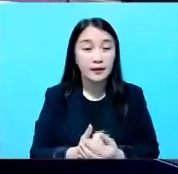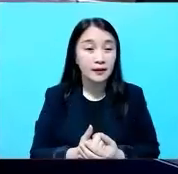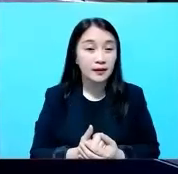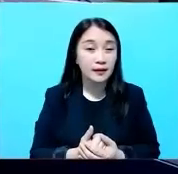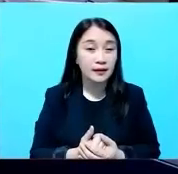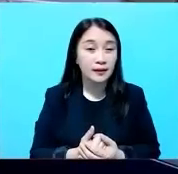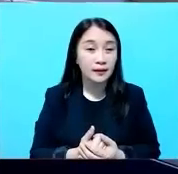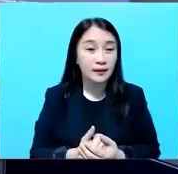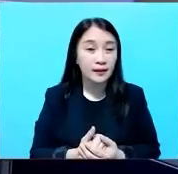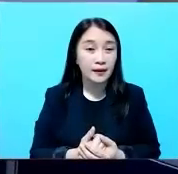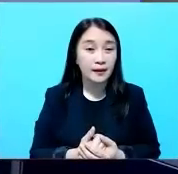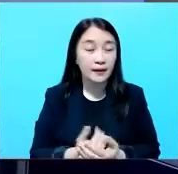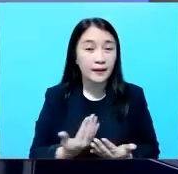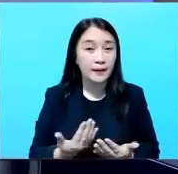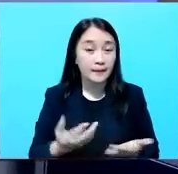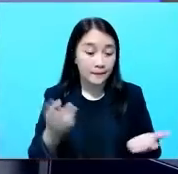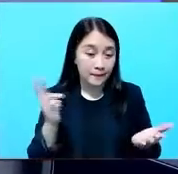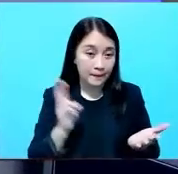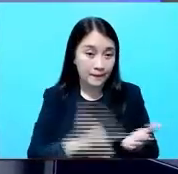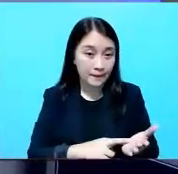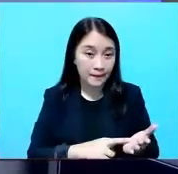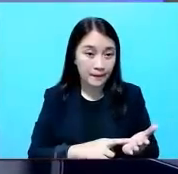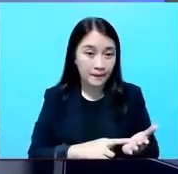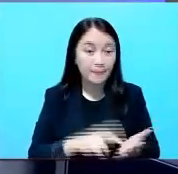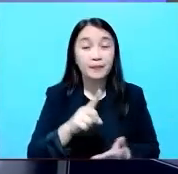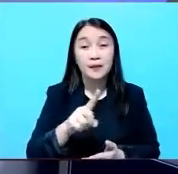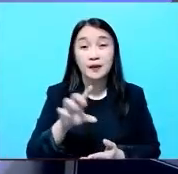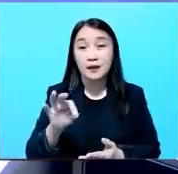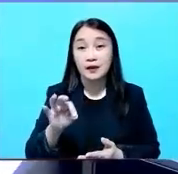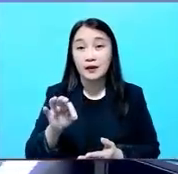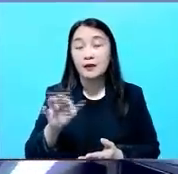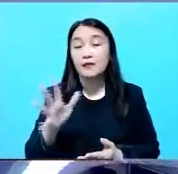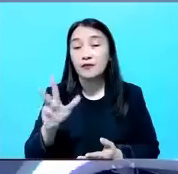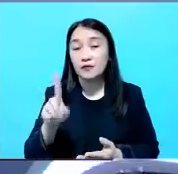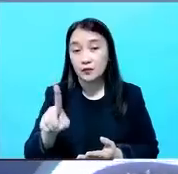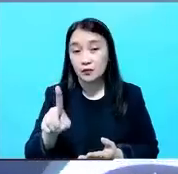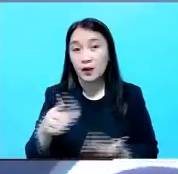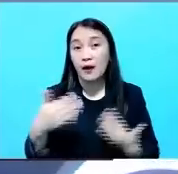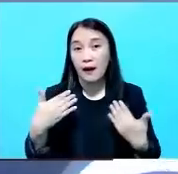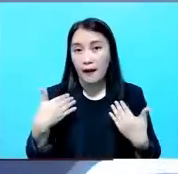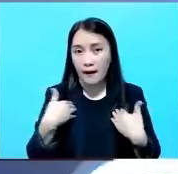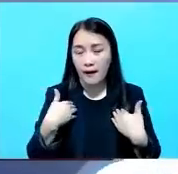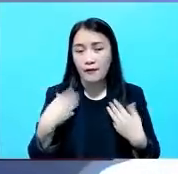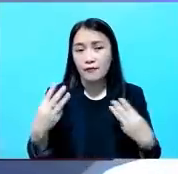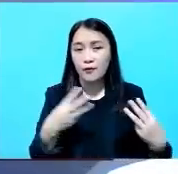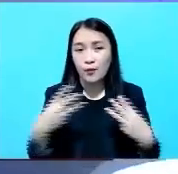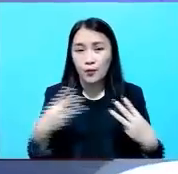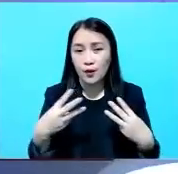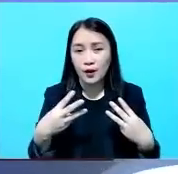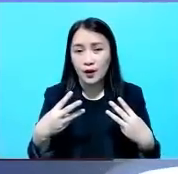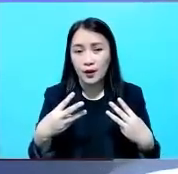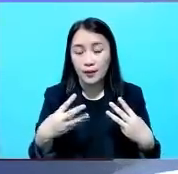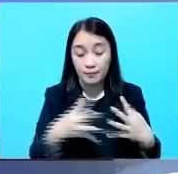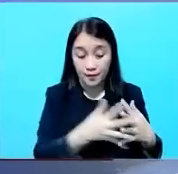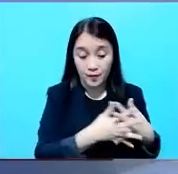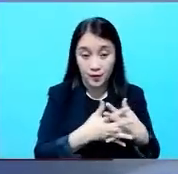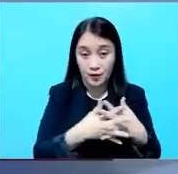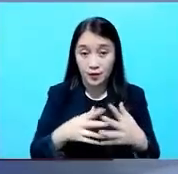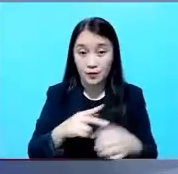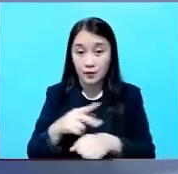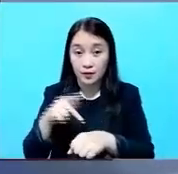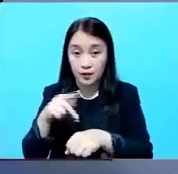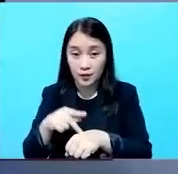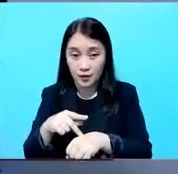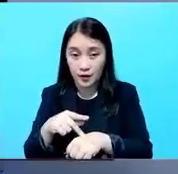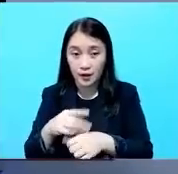tratadong pinirmahan noong 1951, kasagsagan po ng Cold War, kung saan nangako ang Pilipinas at ang Amerika na magtutulungan ito kung